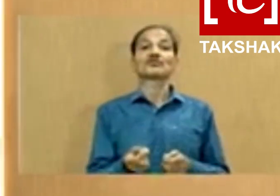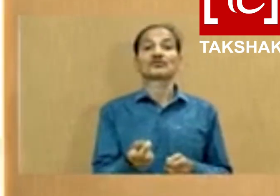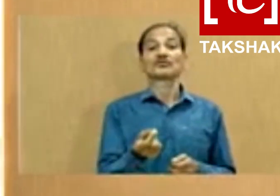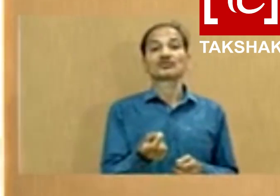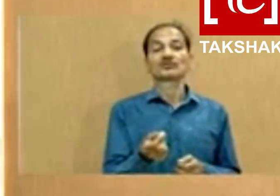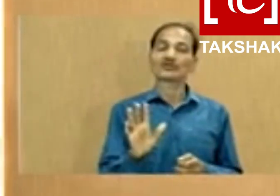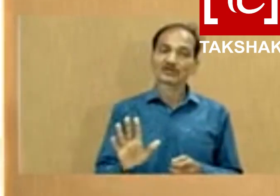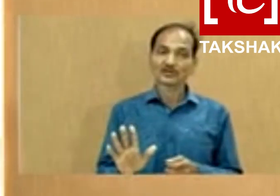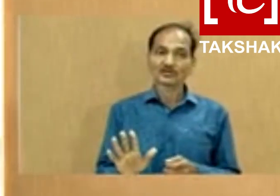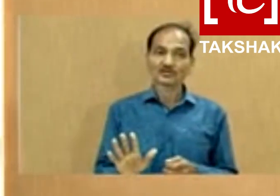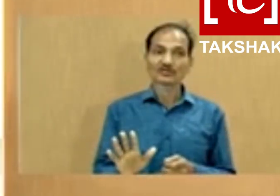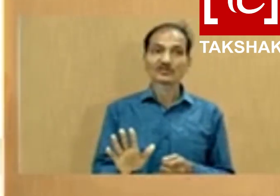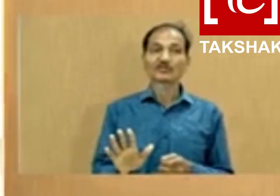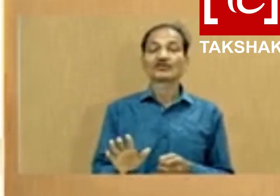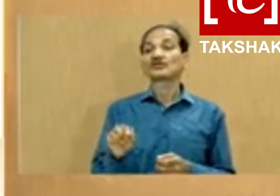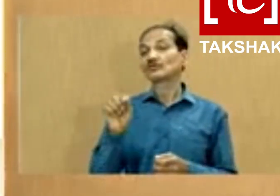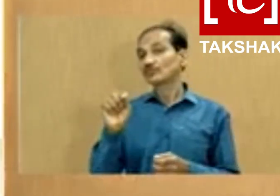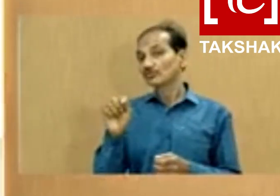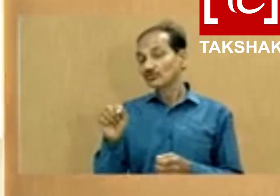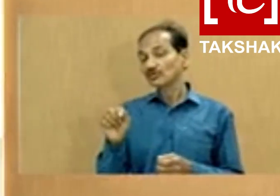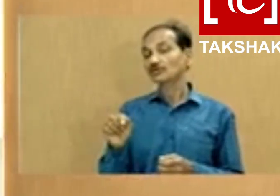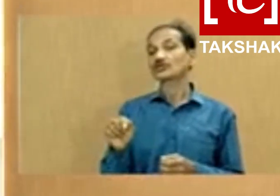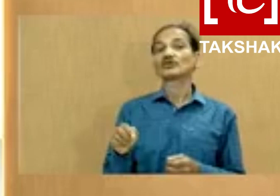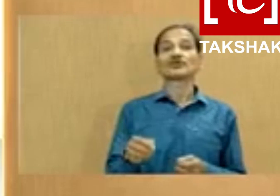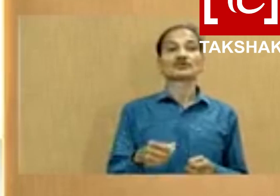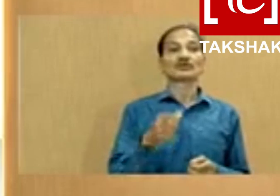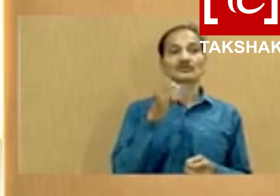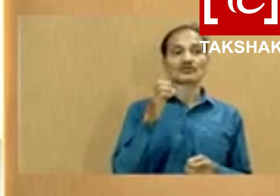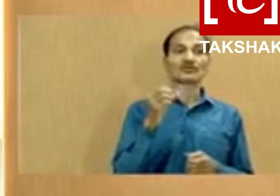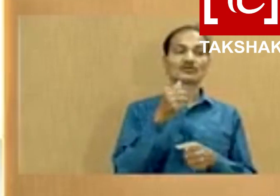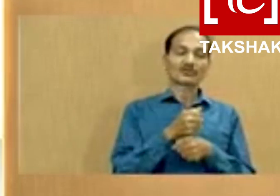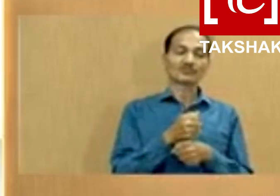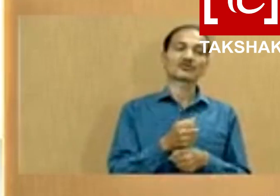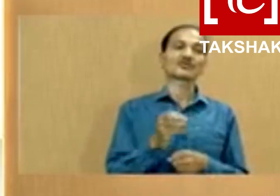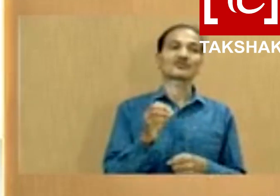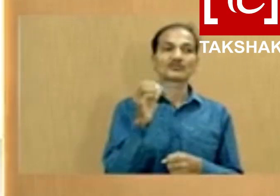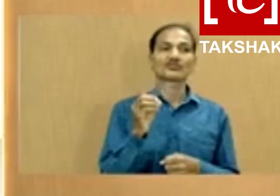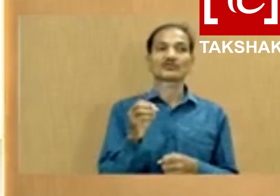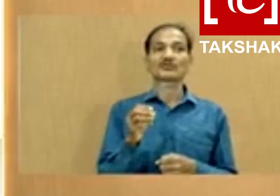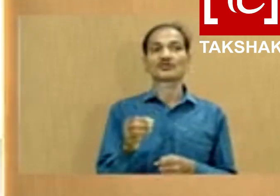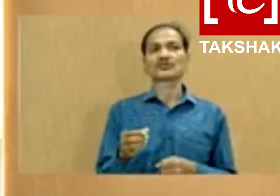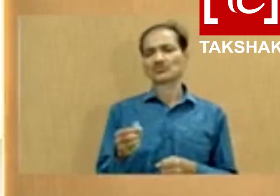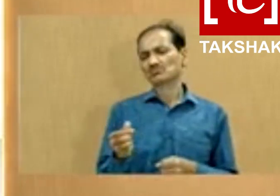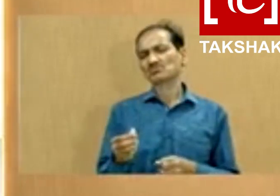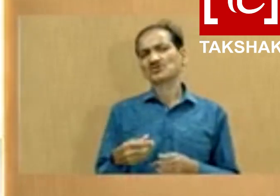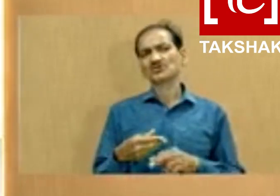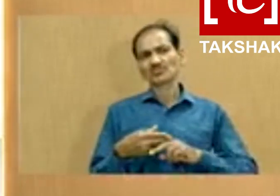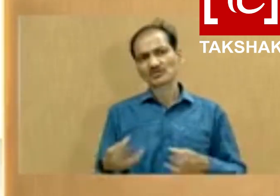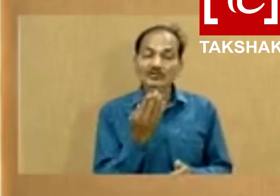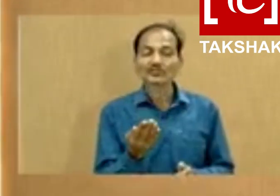ବ୍ୟକ୍ତିଙ୍କୁ ରାଜ୍ୟ ସରକାର ବିନା ପଇସାରେ ତାଙ୍କର ଖାଇବା, ରହିବା ଏବଂ ଚିକିତ୍ସାର ବ୍ୟବସ୍ଥା